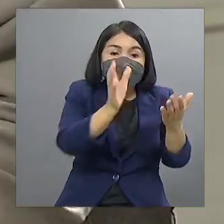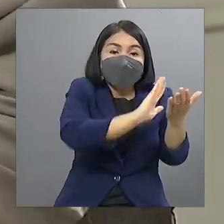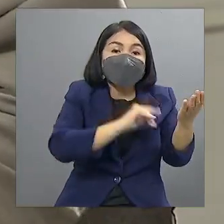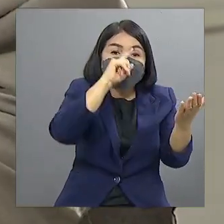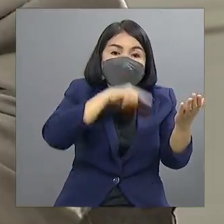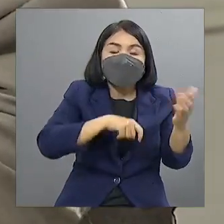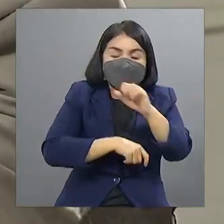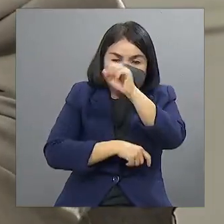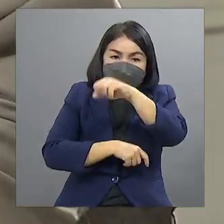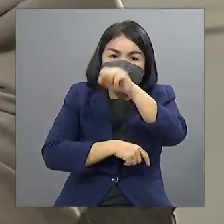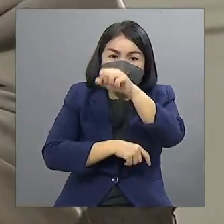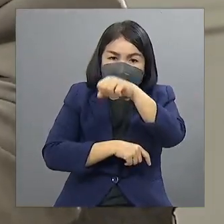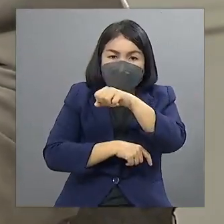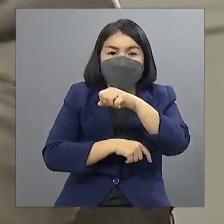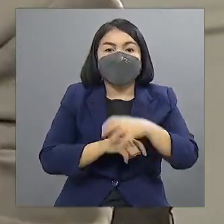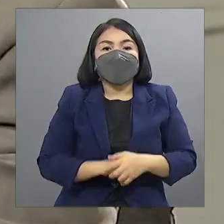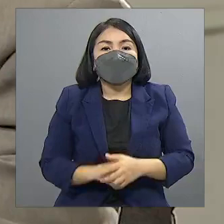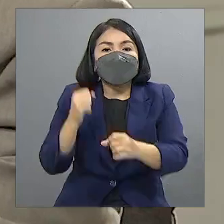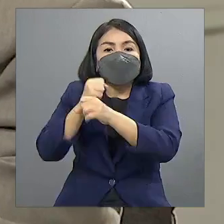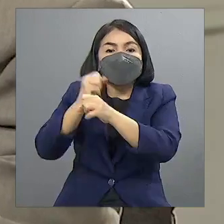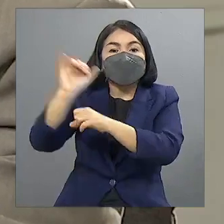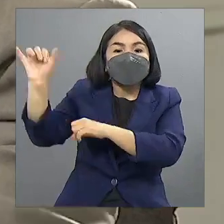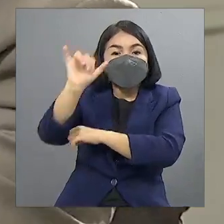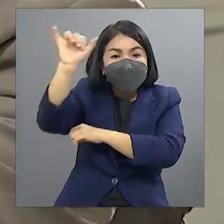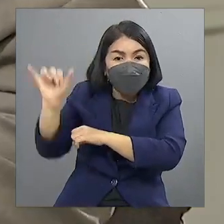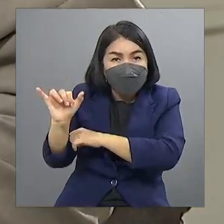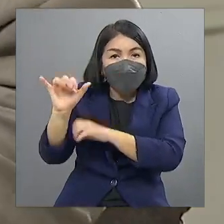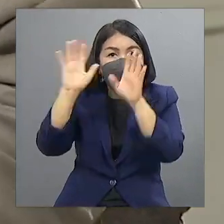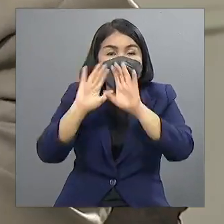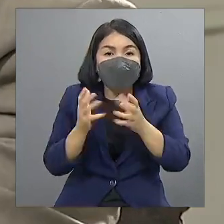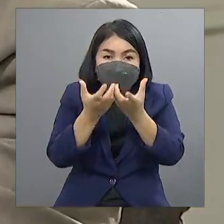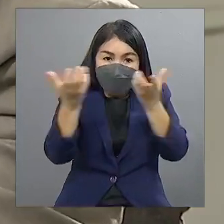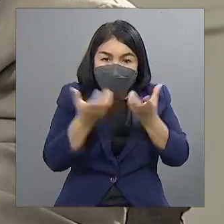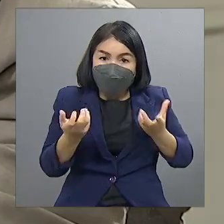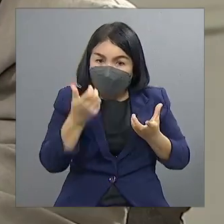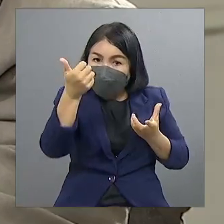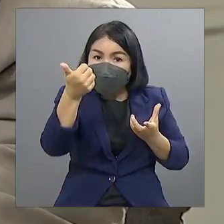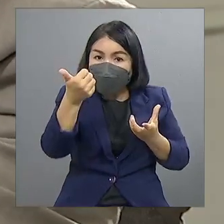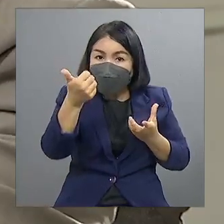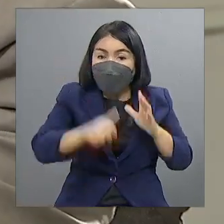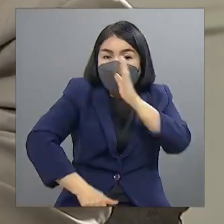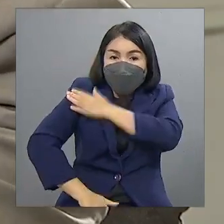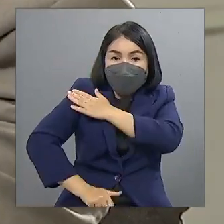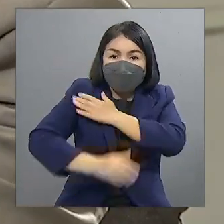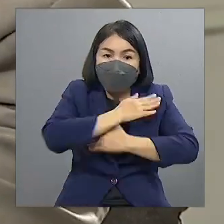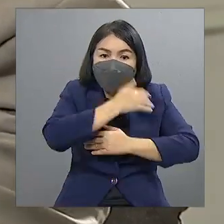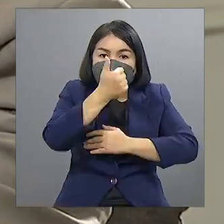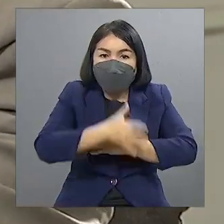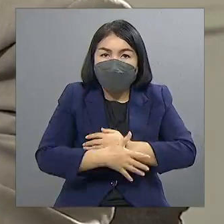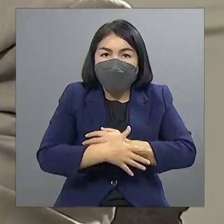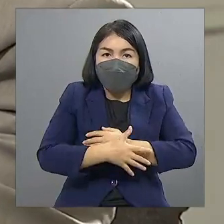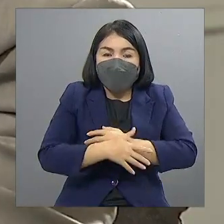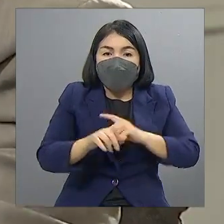างเช่นตัวพระบรมรูปนี่ถอดออกได ้ครับ แต่ว่าจะเป็นแขนขานี้ไม่ได ้ นะคร ับ แต่แยก